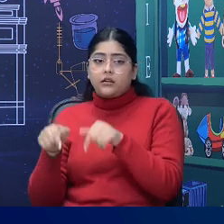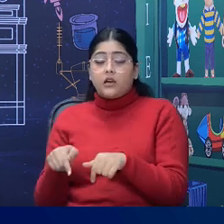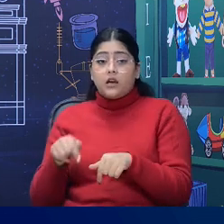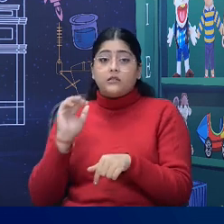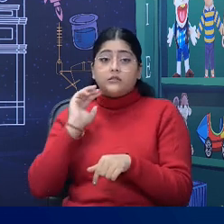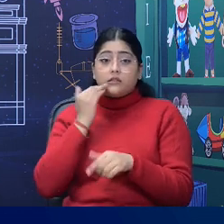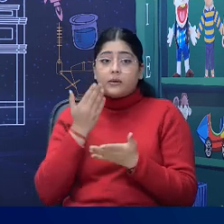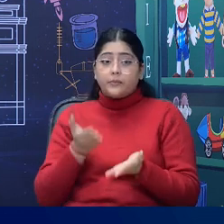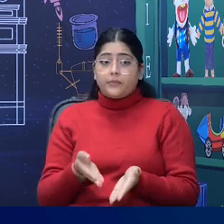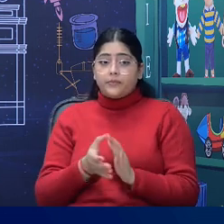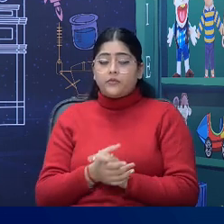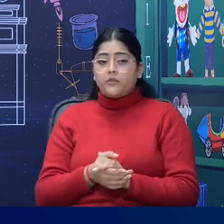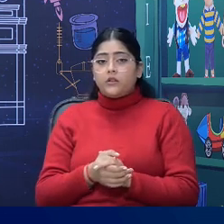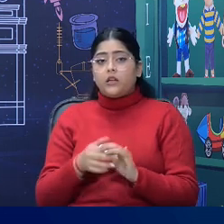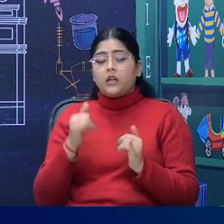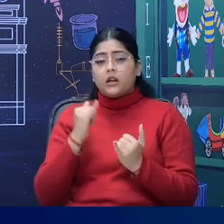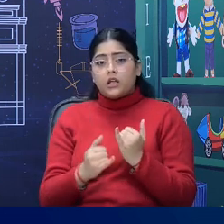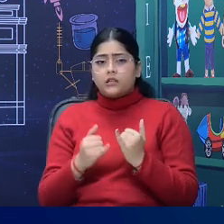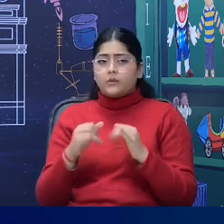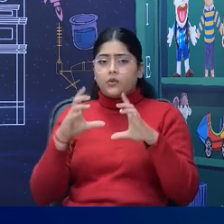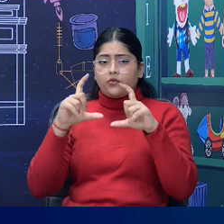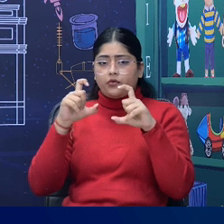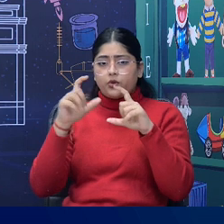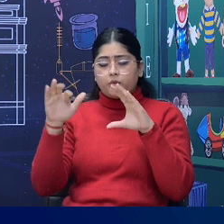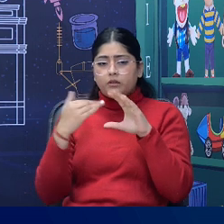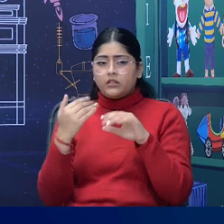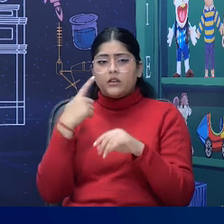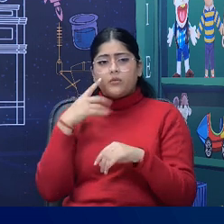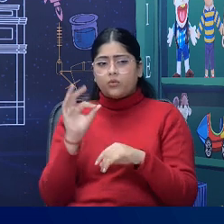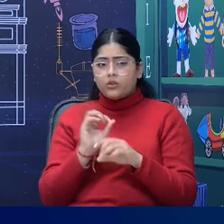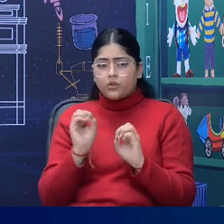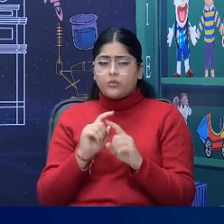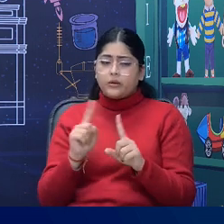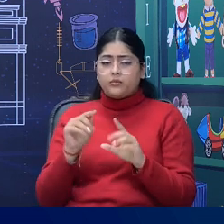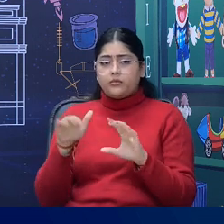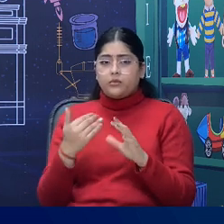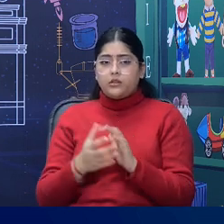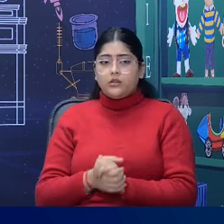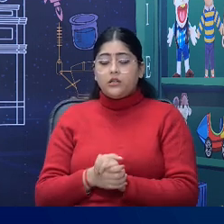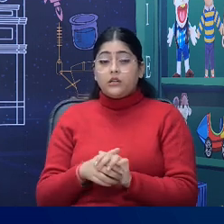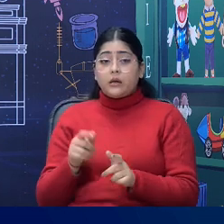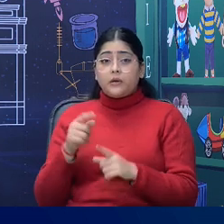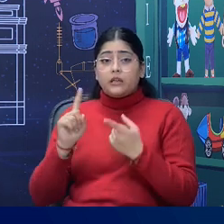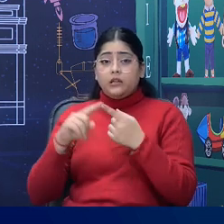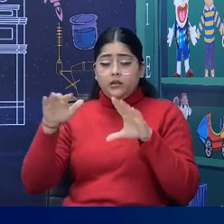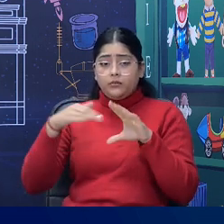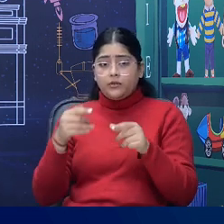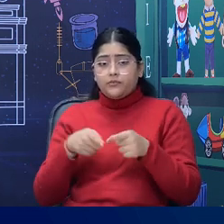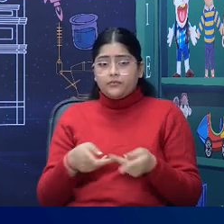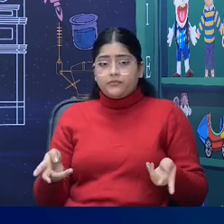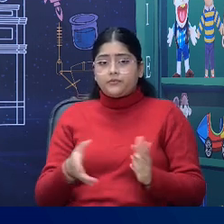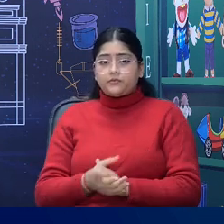व समय फिर उसके बाद आपका फोटोग्राफ जो कि वैकल्पिक है इस होमवर्क को आप हमें सबमिट कर दें टी cl1